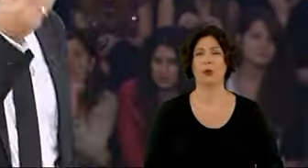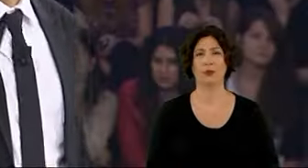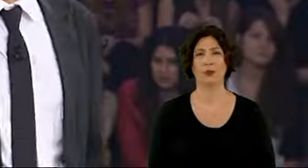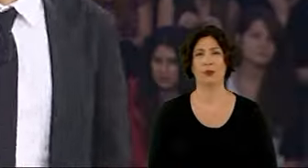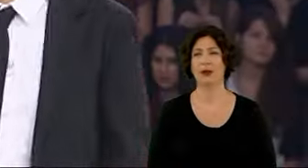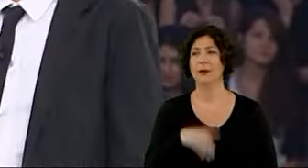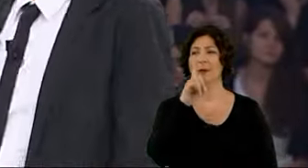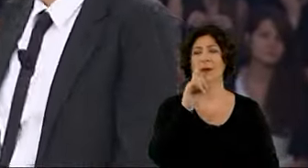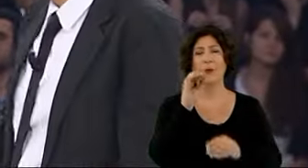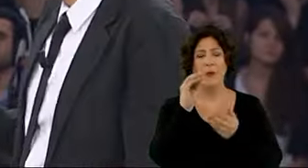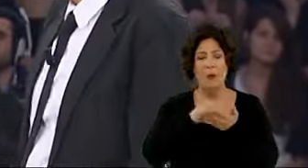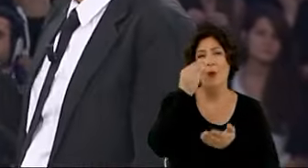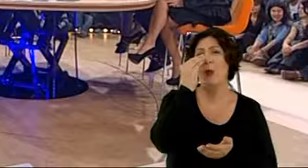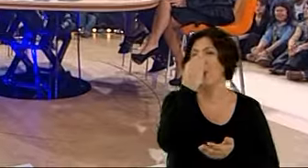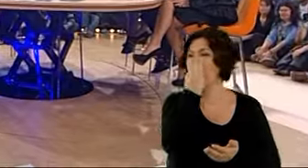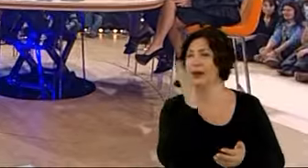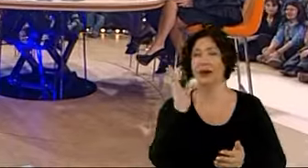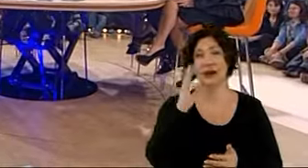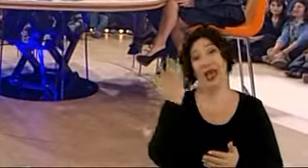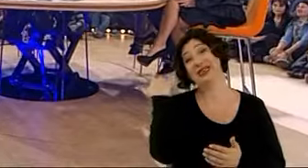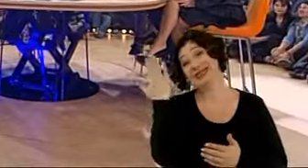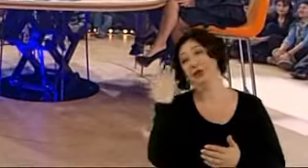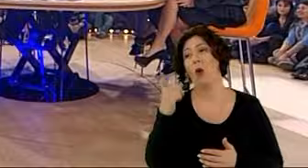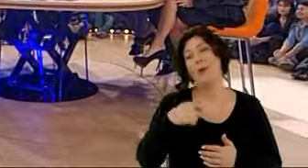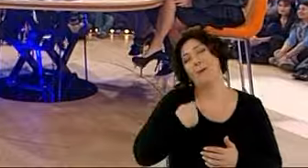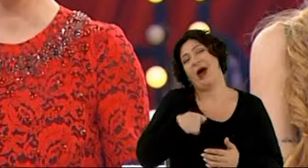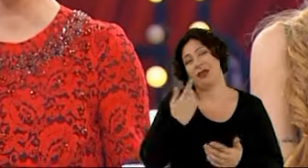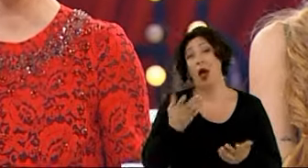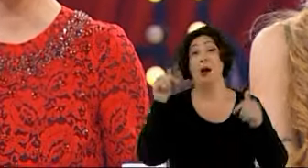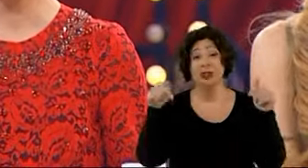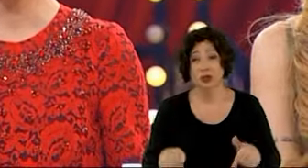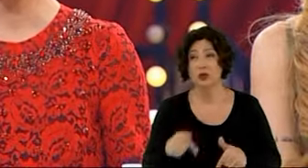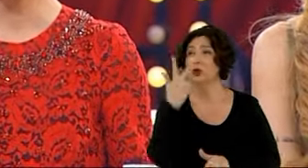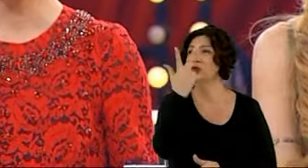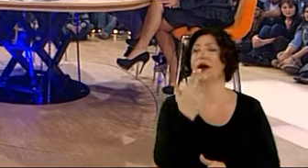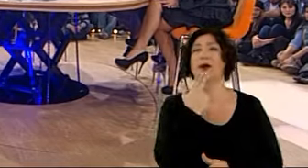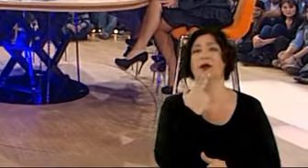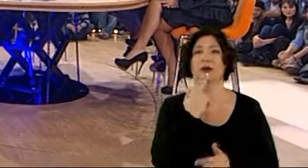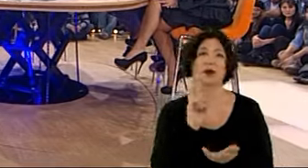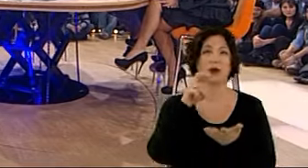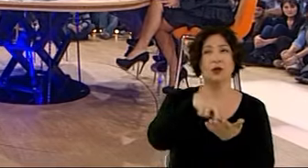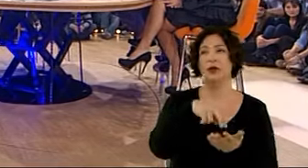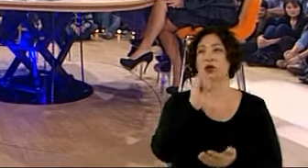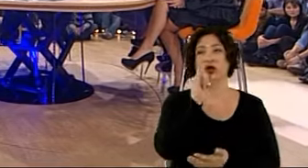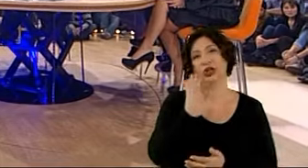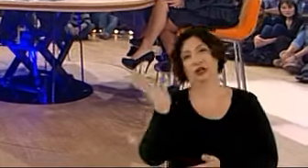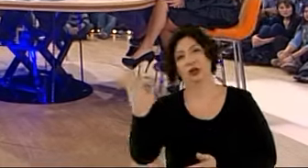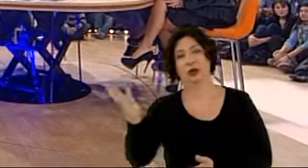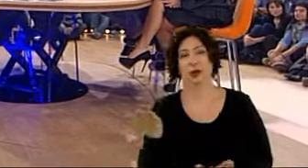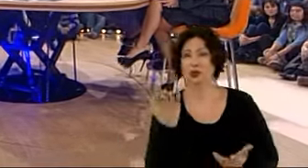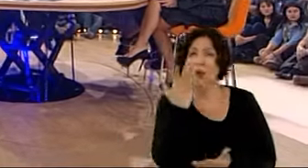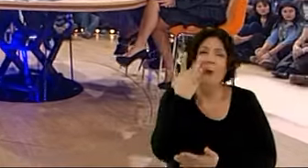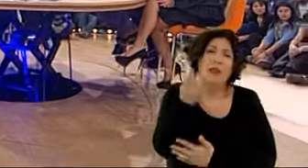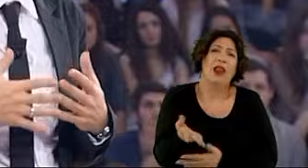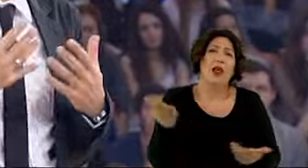Yani vardı, bir burnumuzu pudralayalım falan filan diye gidilirdi. Belki o bahane edilirdi. Şimdi üç tane kadın kalkıyor. Gidecekler, çişlerini yapacaklar. Çok